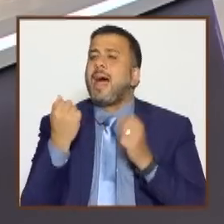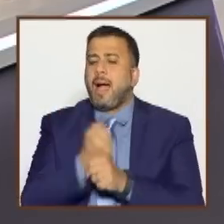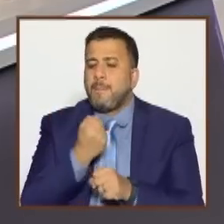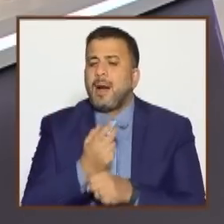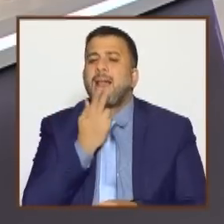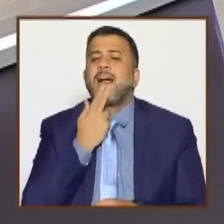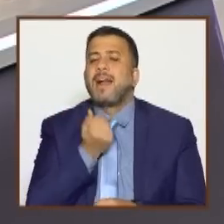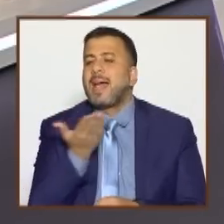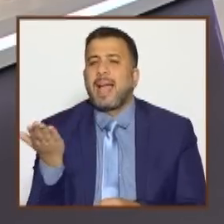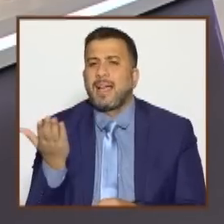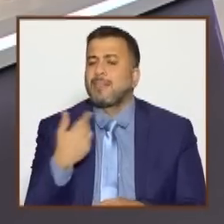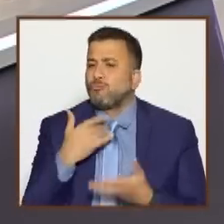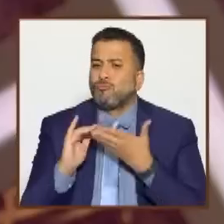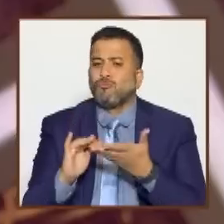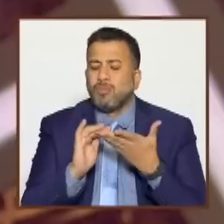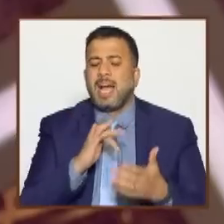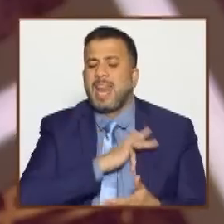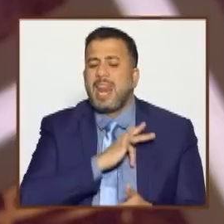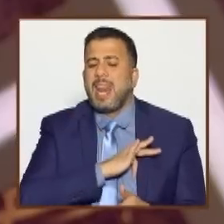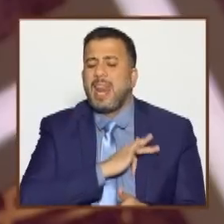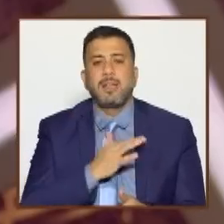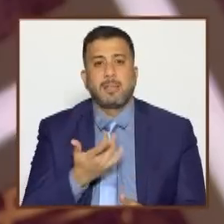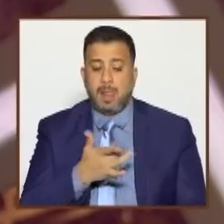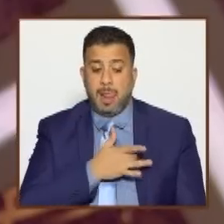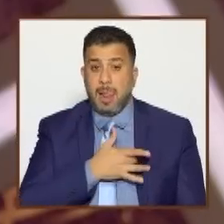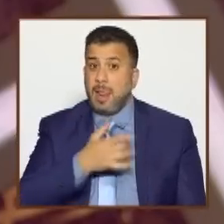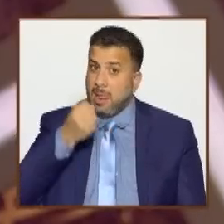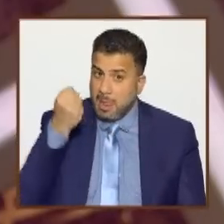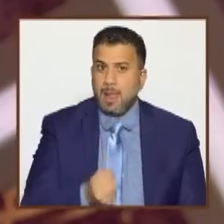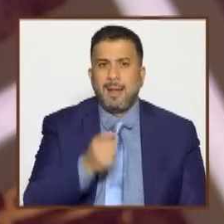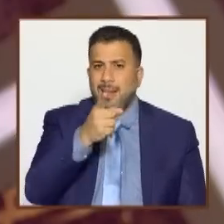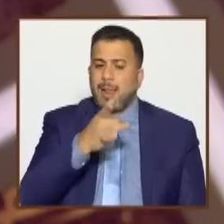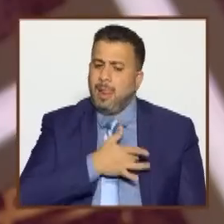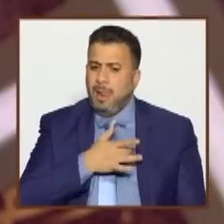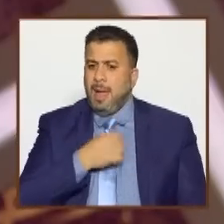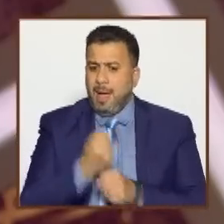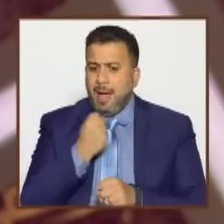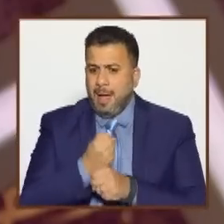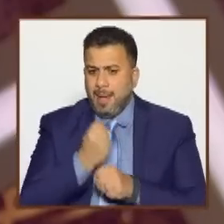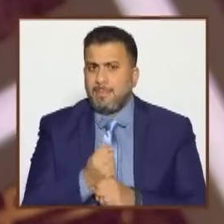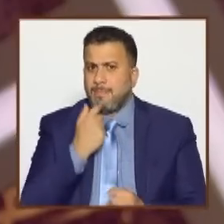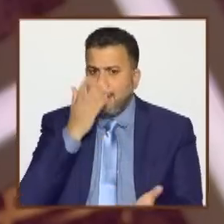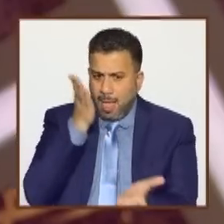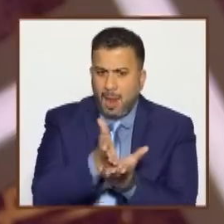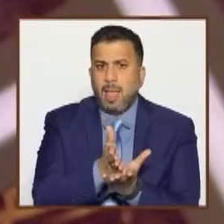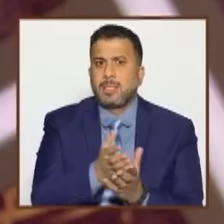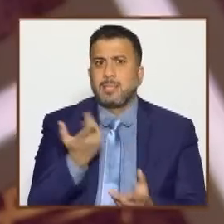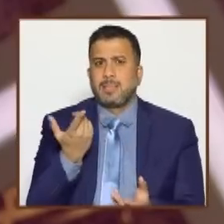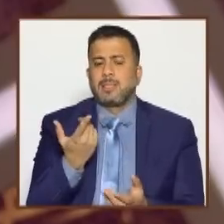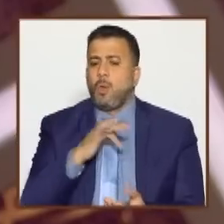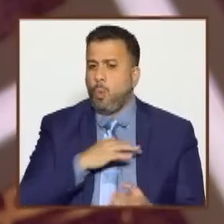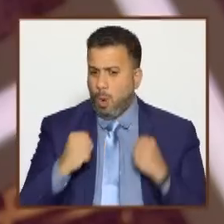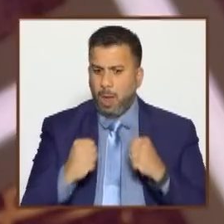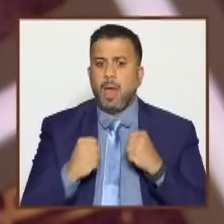مجاهد بارك الله فيك، بالنسبة لي النية هي عزم القلب على فعل الشيء، ويعبر عنها بالإخلاص، ويعبر عنها